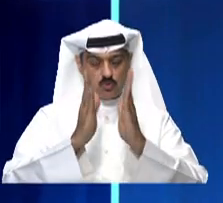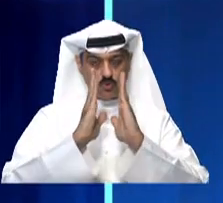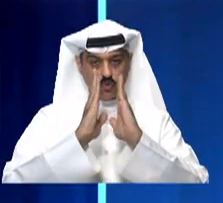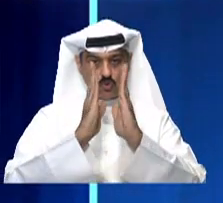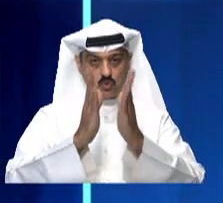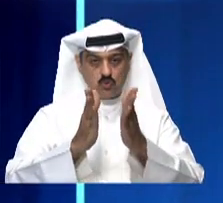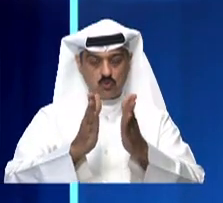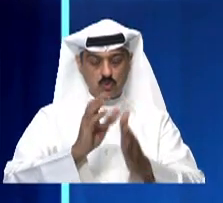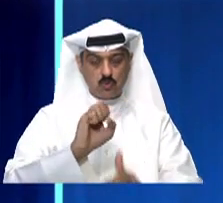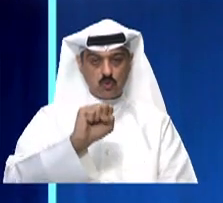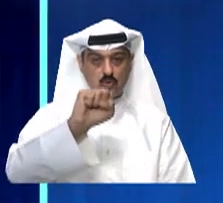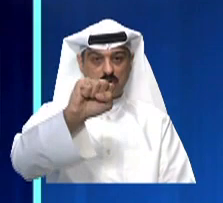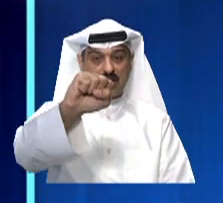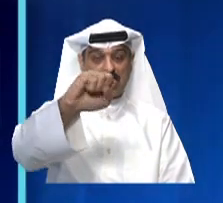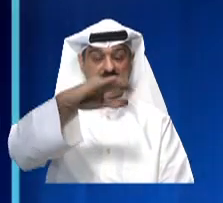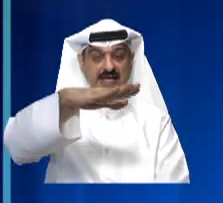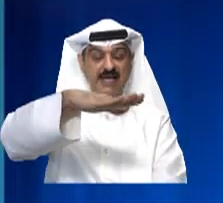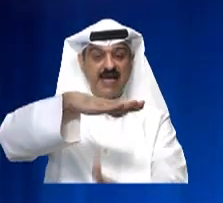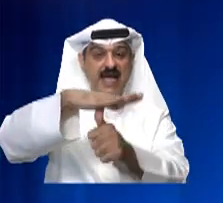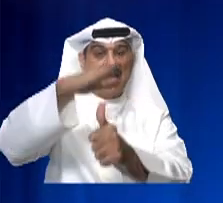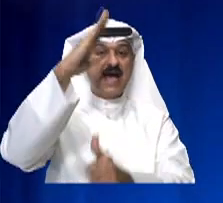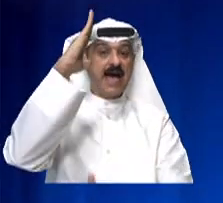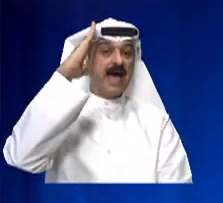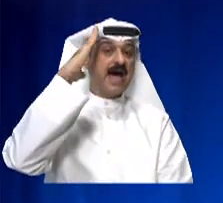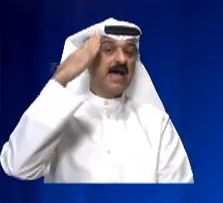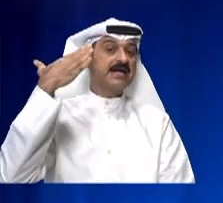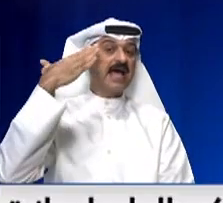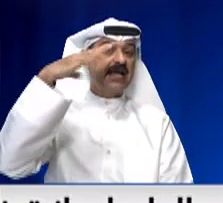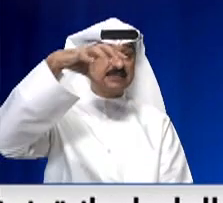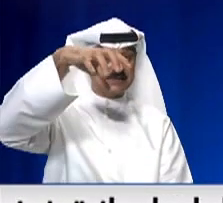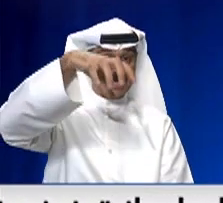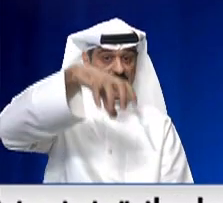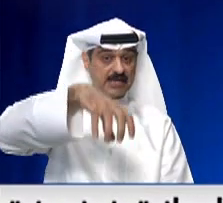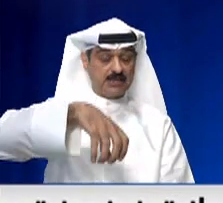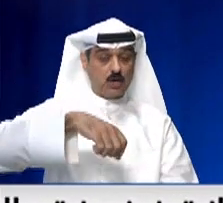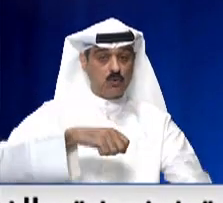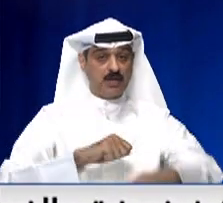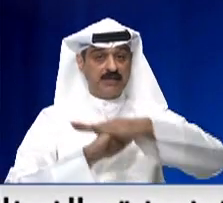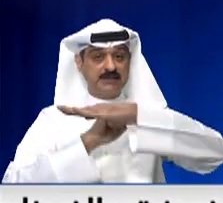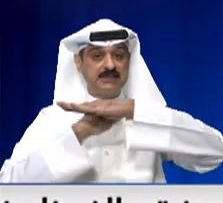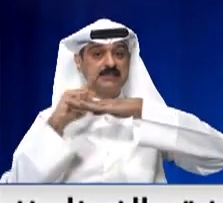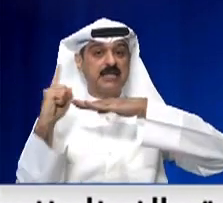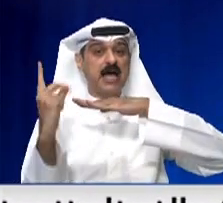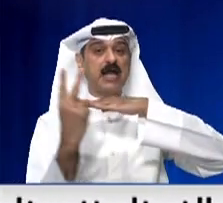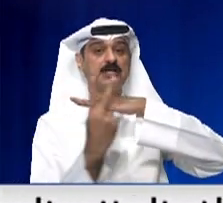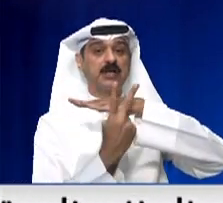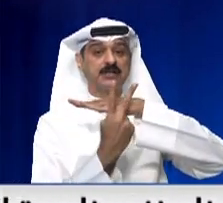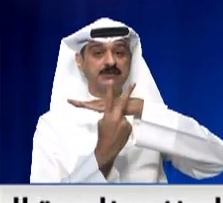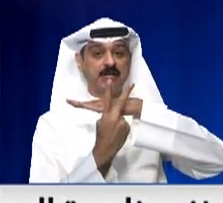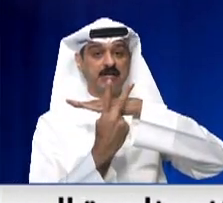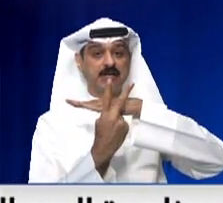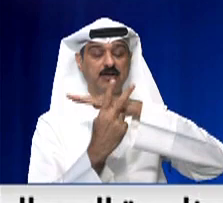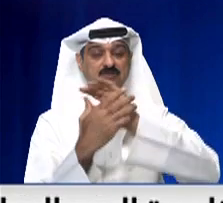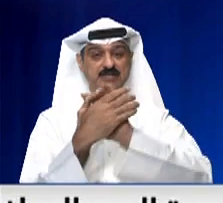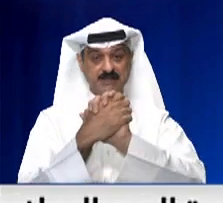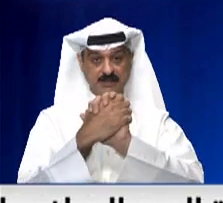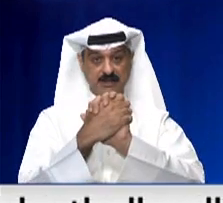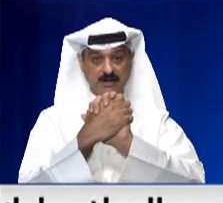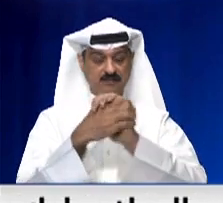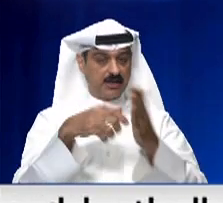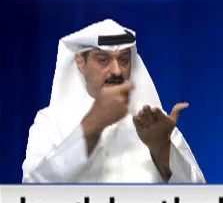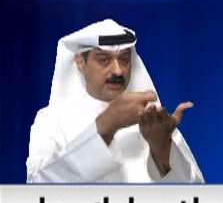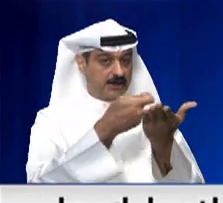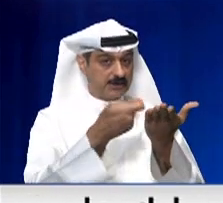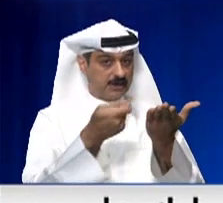فخامة السيدة سوزان دوغان ني رايان الحاكم العامة لسان فينسنت والجريناديز الصديقة. عبر